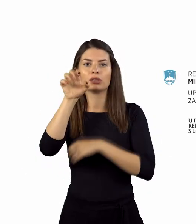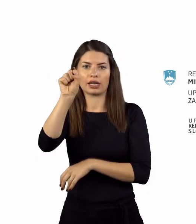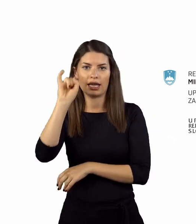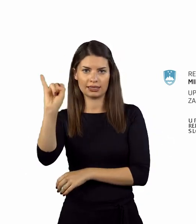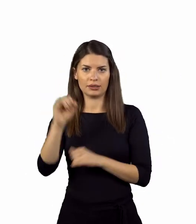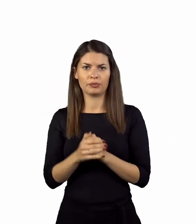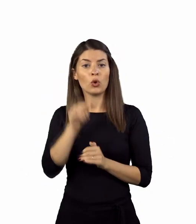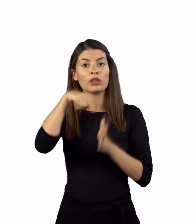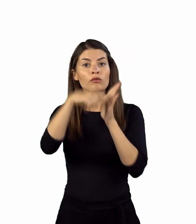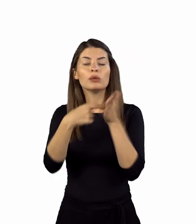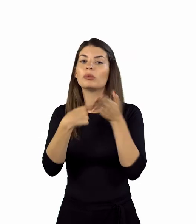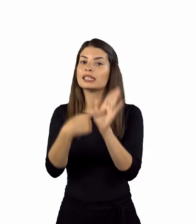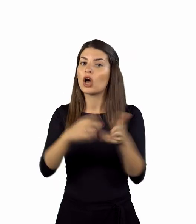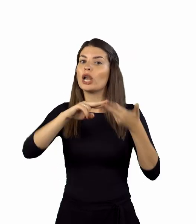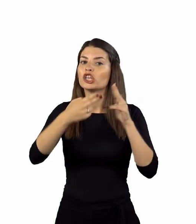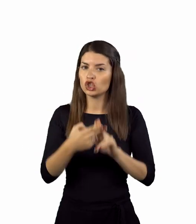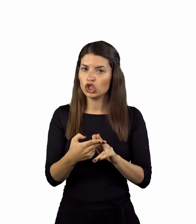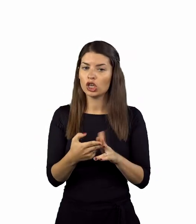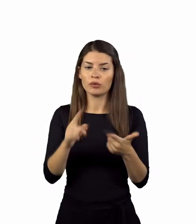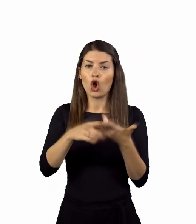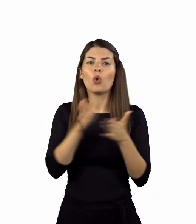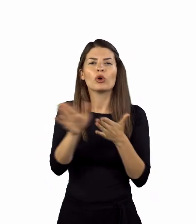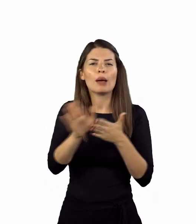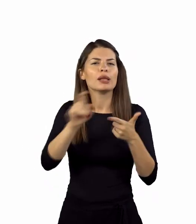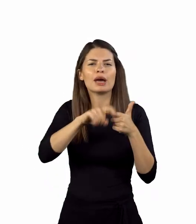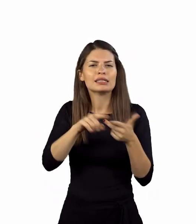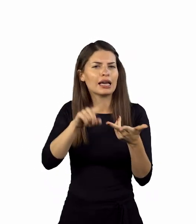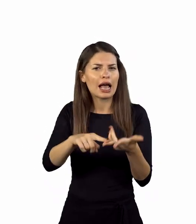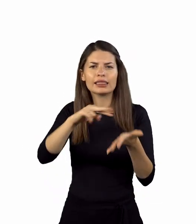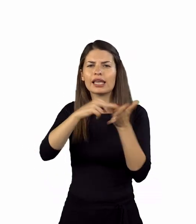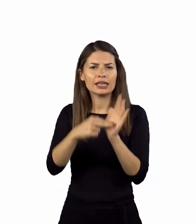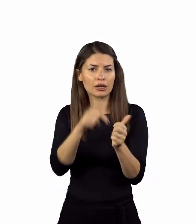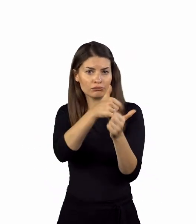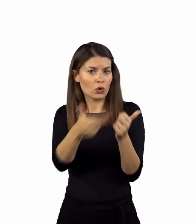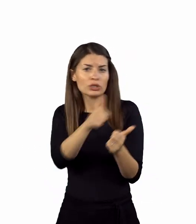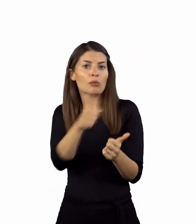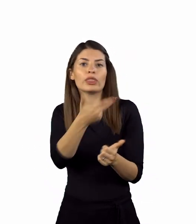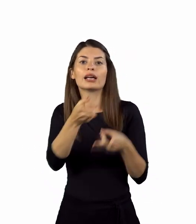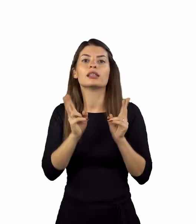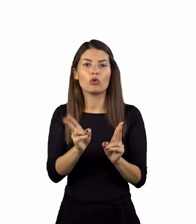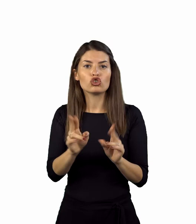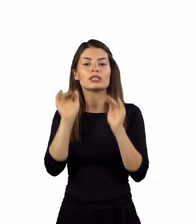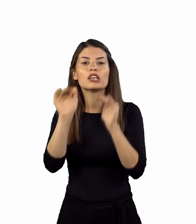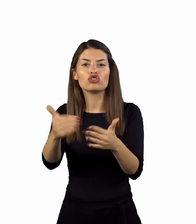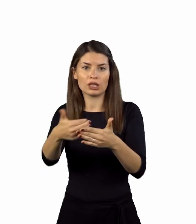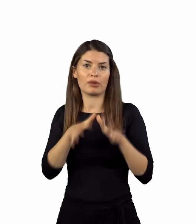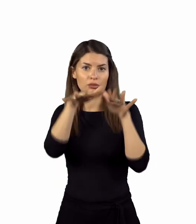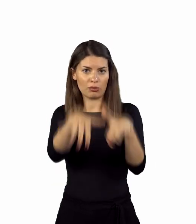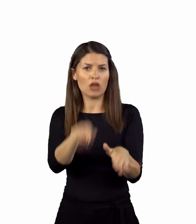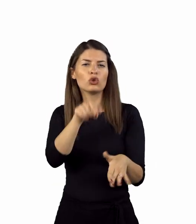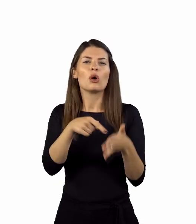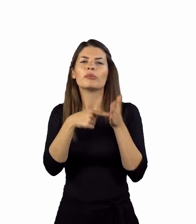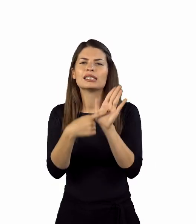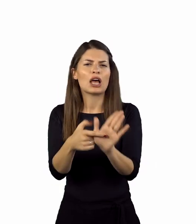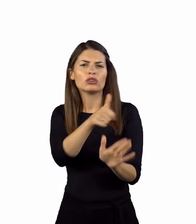www.eu-skladi.si. V filmu prikazani načini, uporabljeni materiali in tehnike so le nekatere možnosti zaščite pred poplavo. Prikazani so